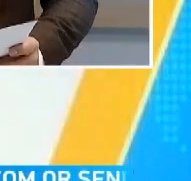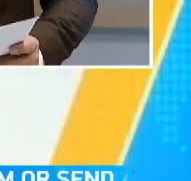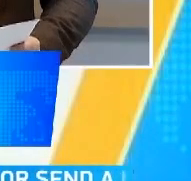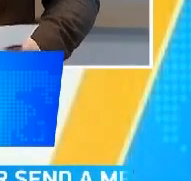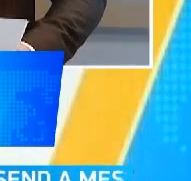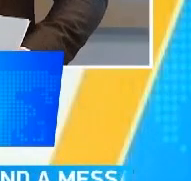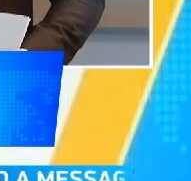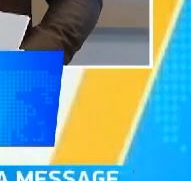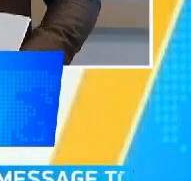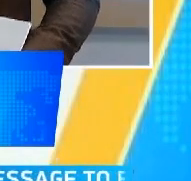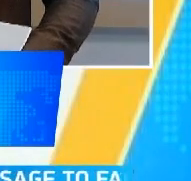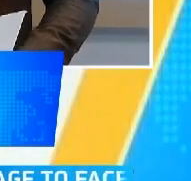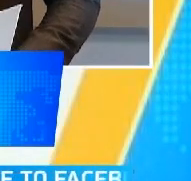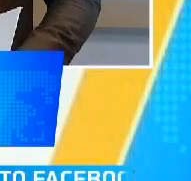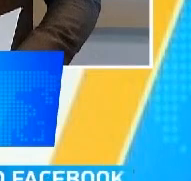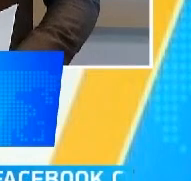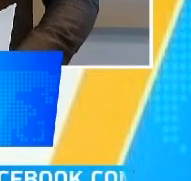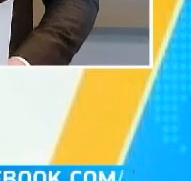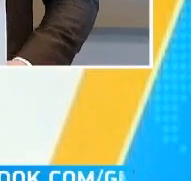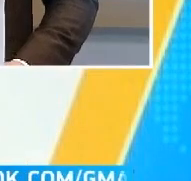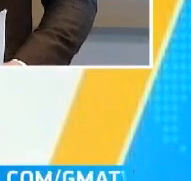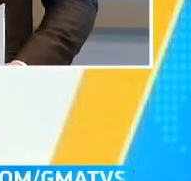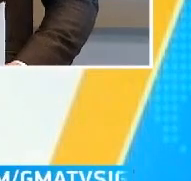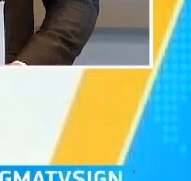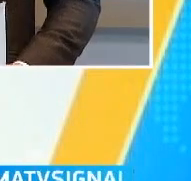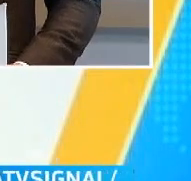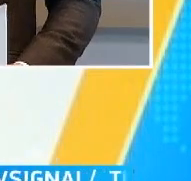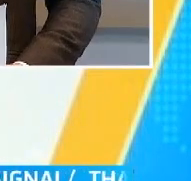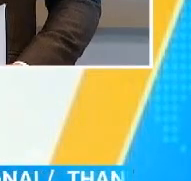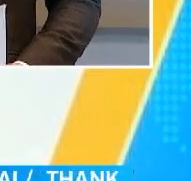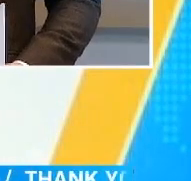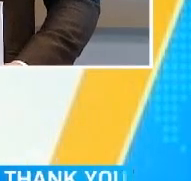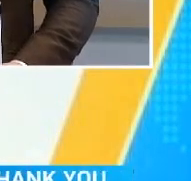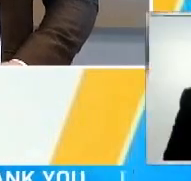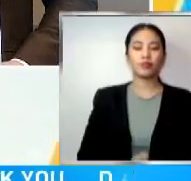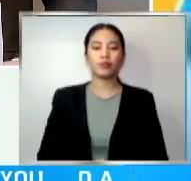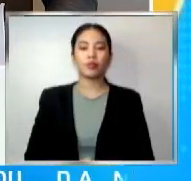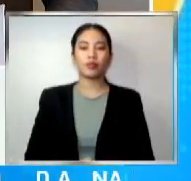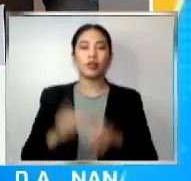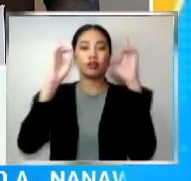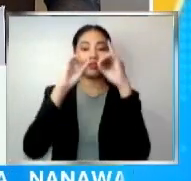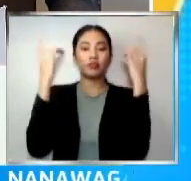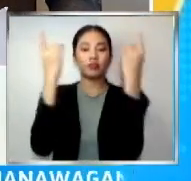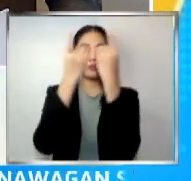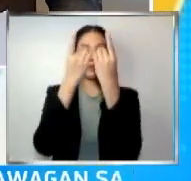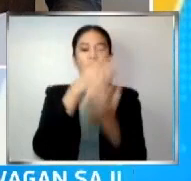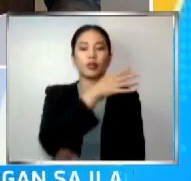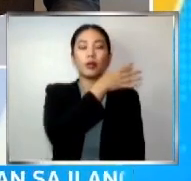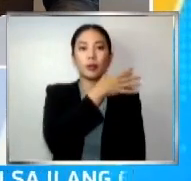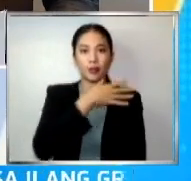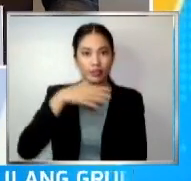Magandang tanghali po. Oras na para sa maiinit na balita. Nananawagan ang Department of Agriculture sa ilang taga-food sector na